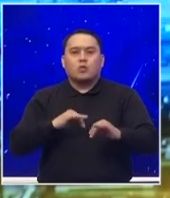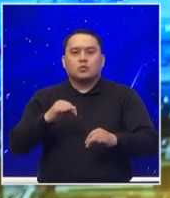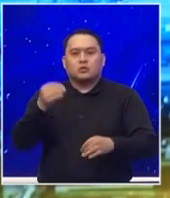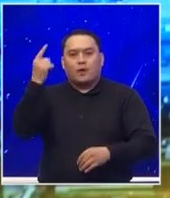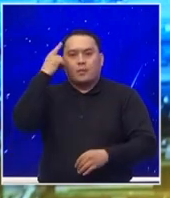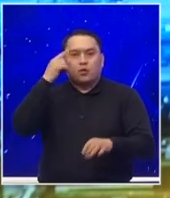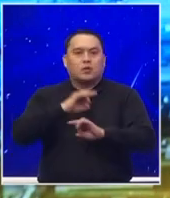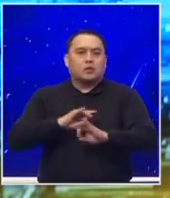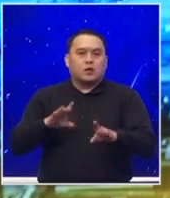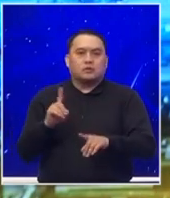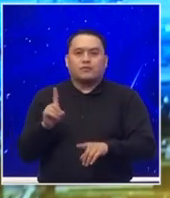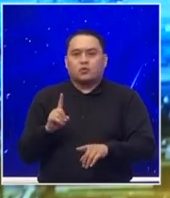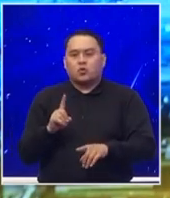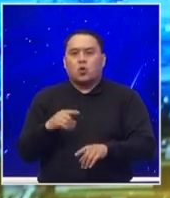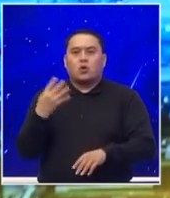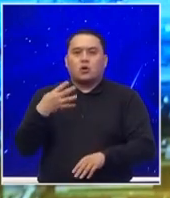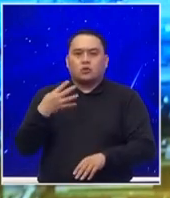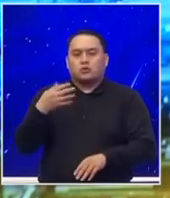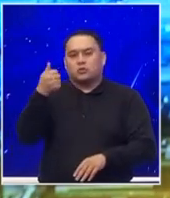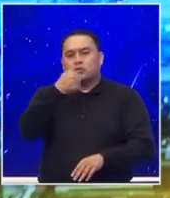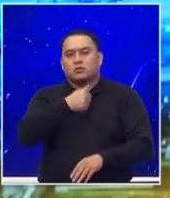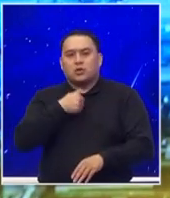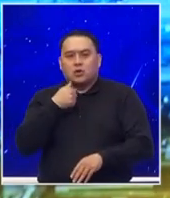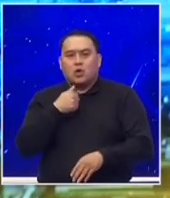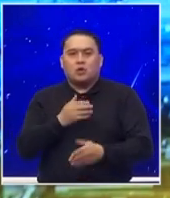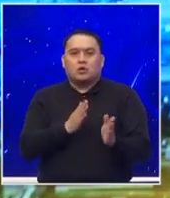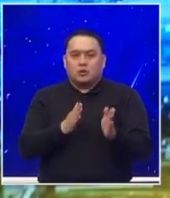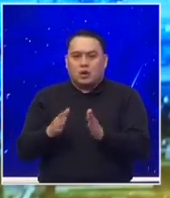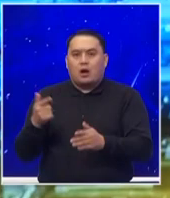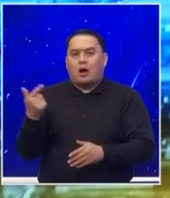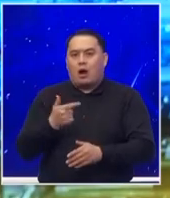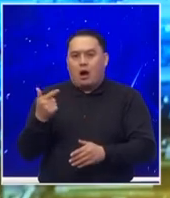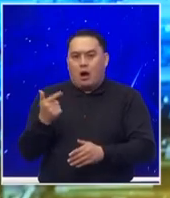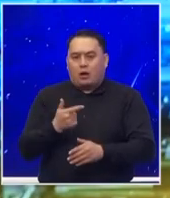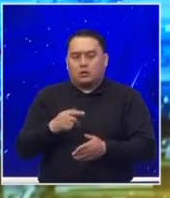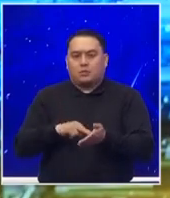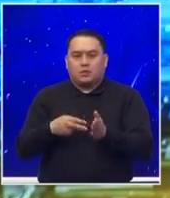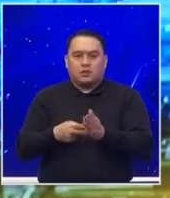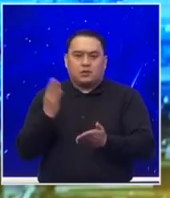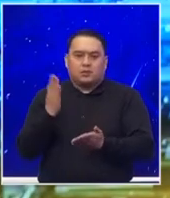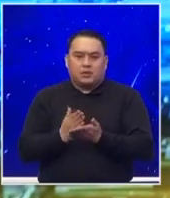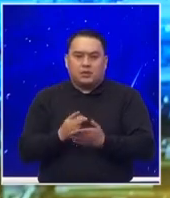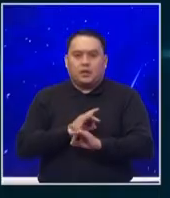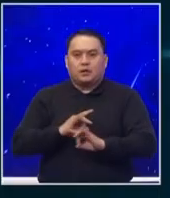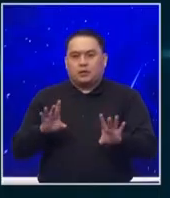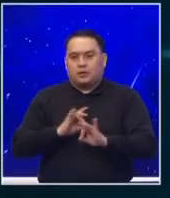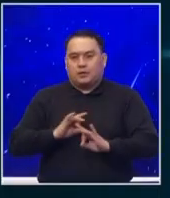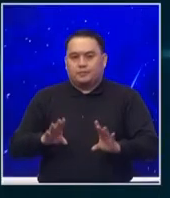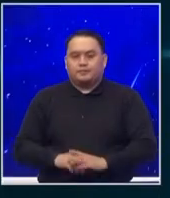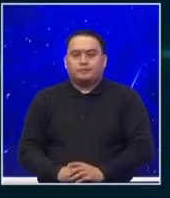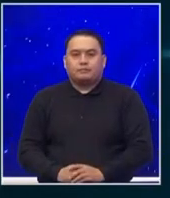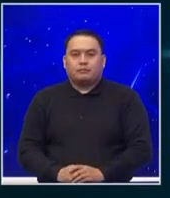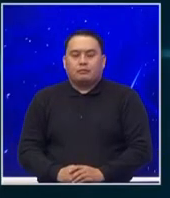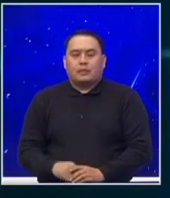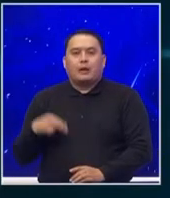бөлісіпті. Тәуелсіздіктің 4-ші 10 жылдығының баянды болуына кепіл алғы шарттарды атапты. Президент